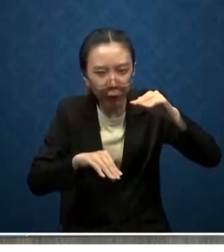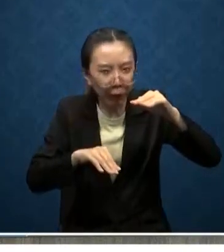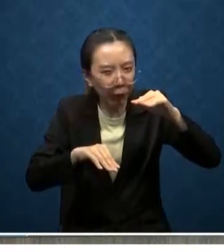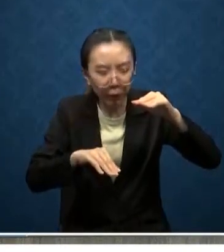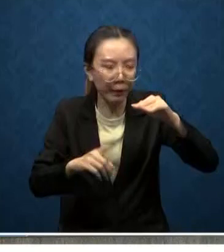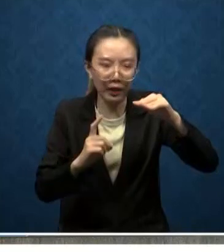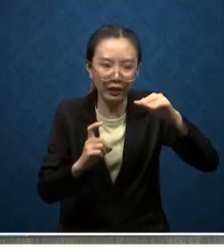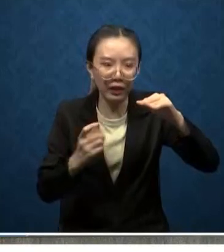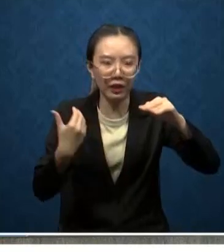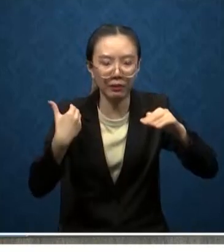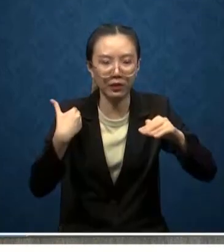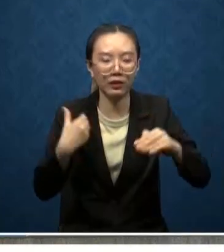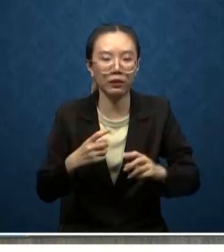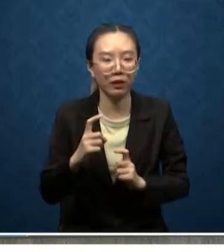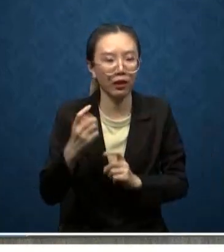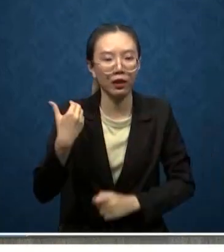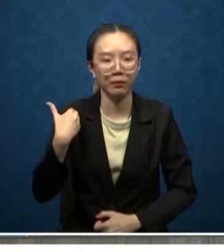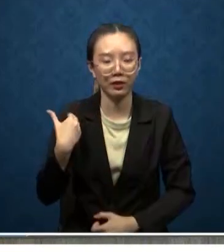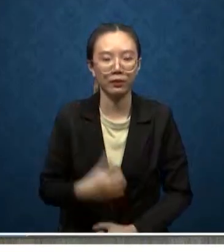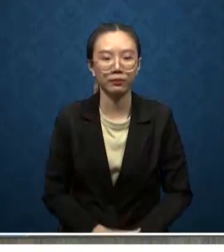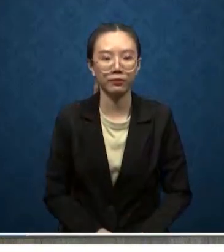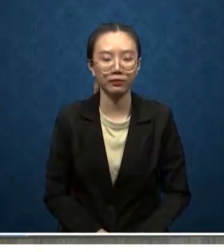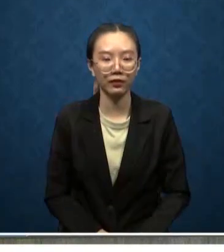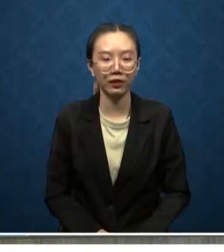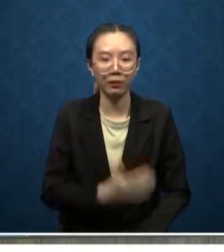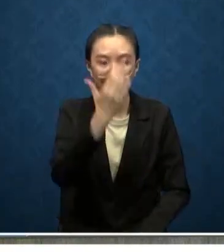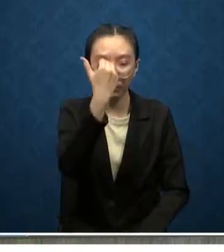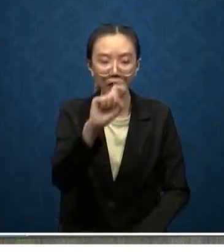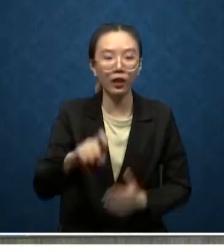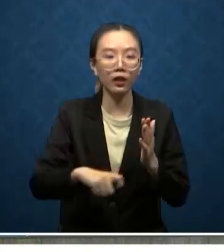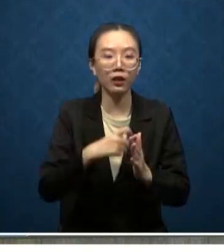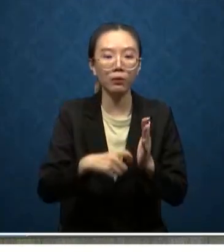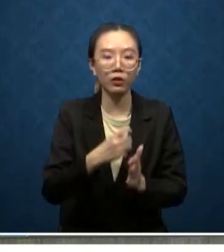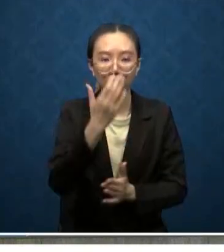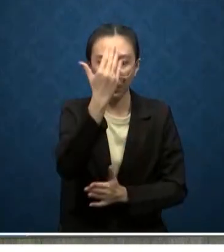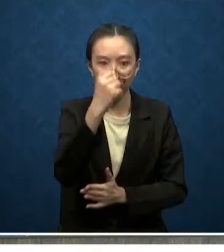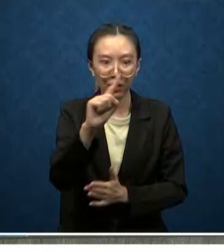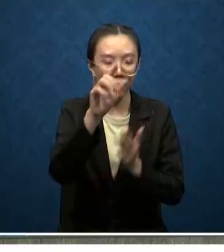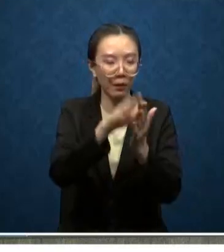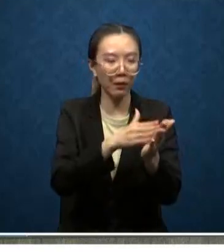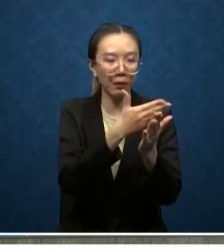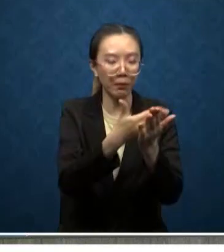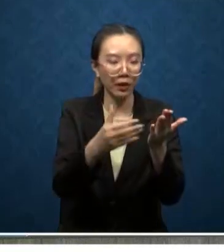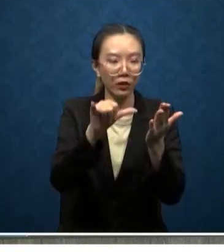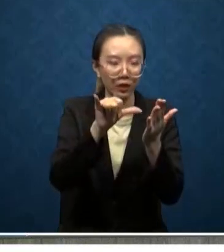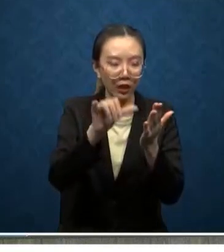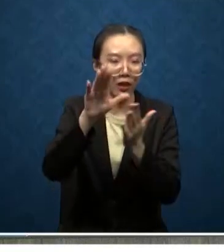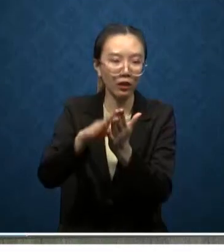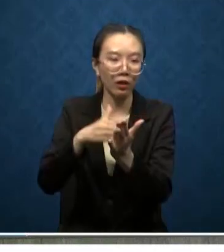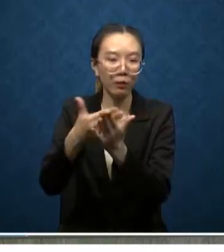วิกฤตนะครับเหตุปัจจัยสำคัญซึ่งทำให้ยุทธศาสตร์ชาติและแผนปฏิรูป